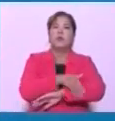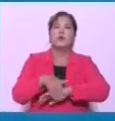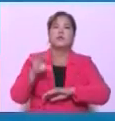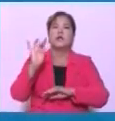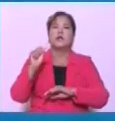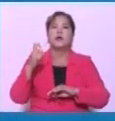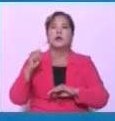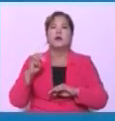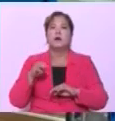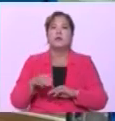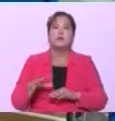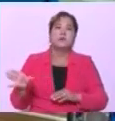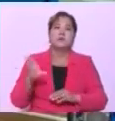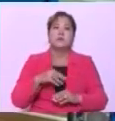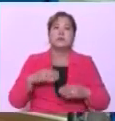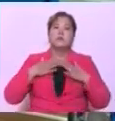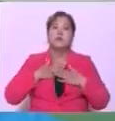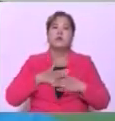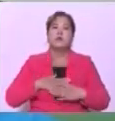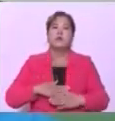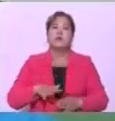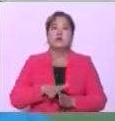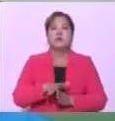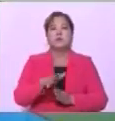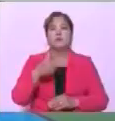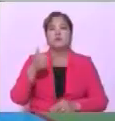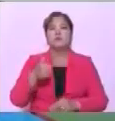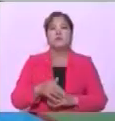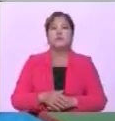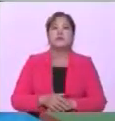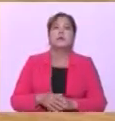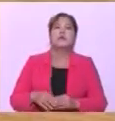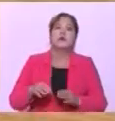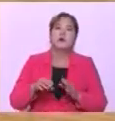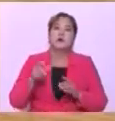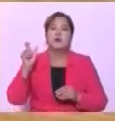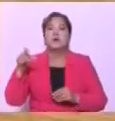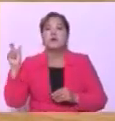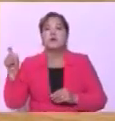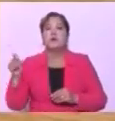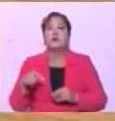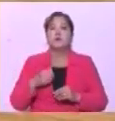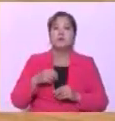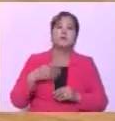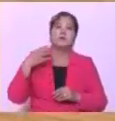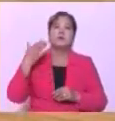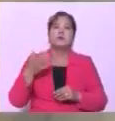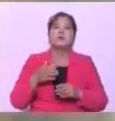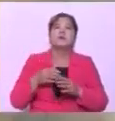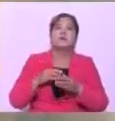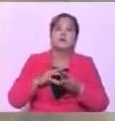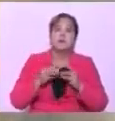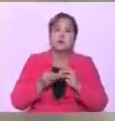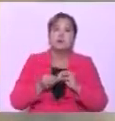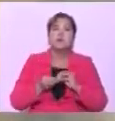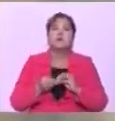выполняют свою работу ВС проходит спокойно граждане зарегистрированы на избирательном участке проявляет высокую активность в принятия решения более